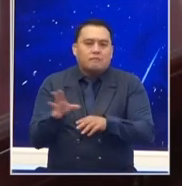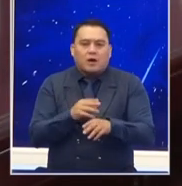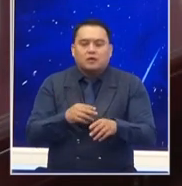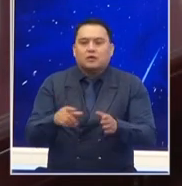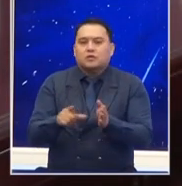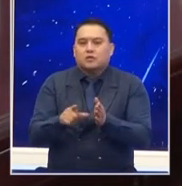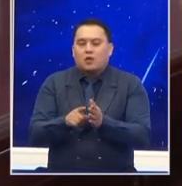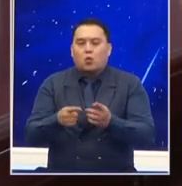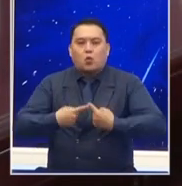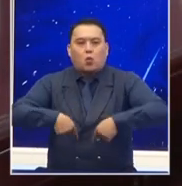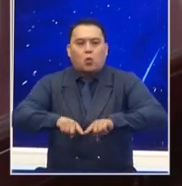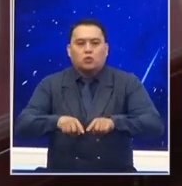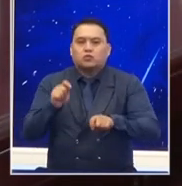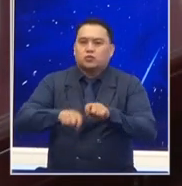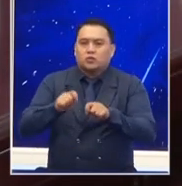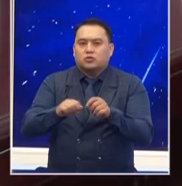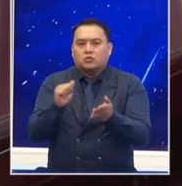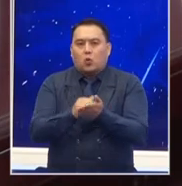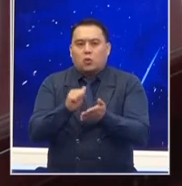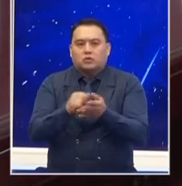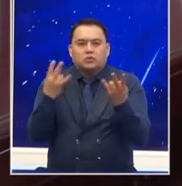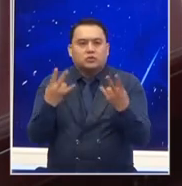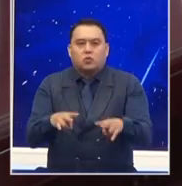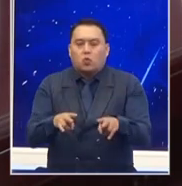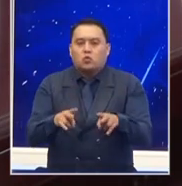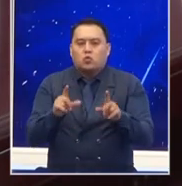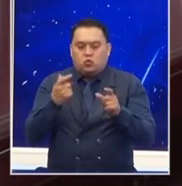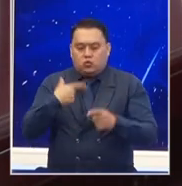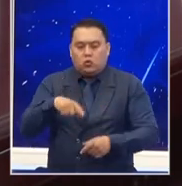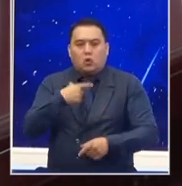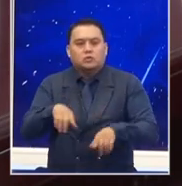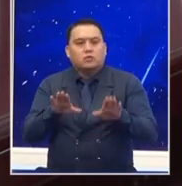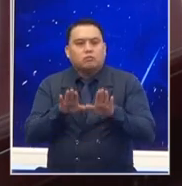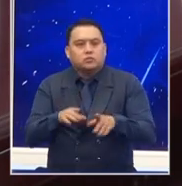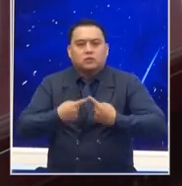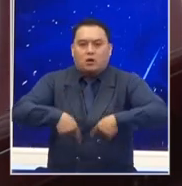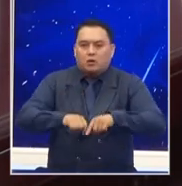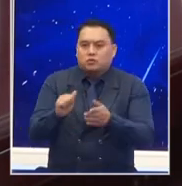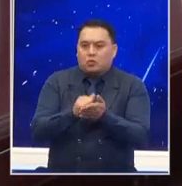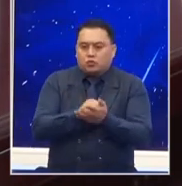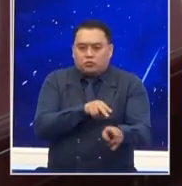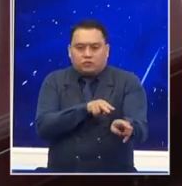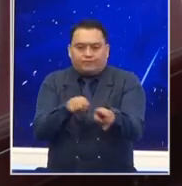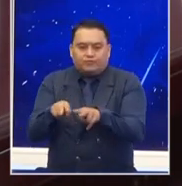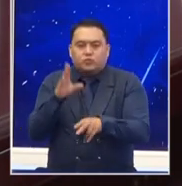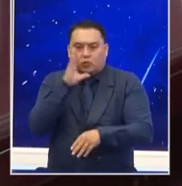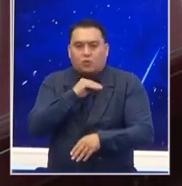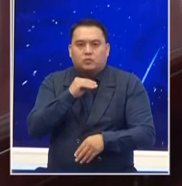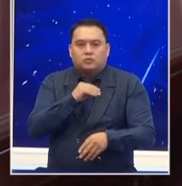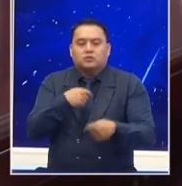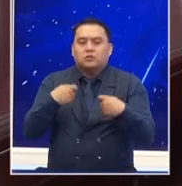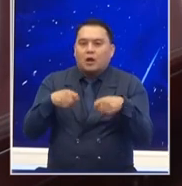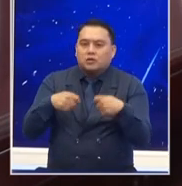органдары құжаттық тексеруге де шықпаймыз, өзіміздің базамызда барлығы осы құжаттарды көріп отырамыз, жазылған,